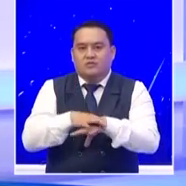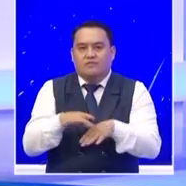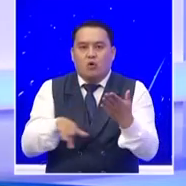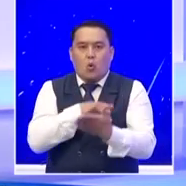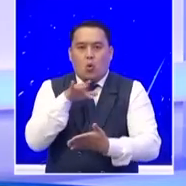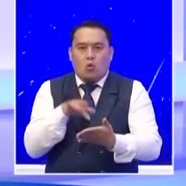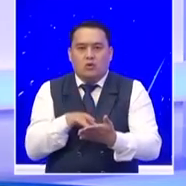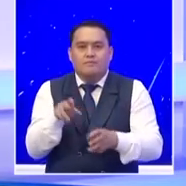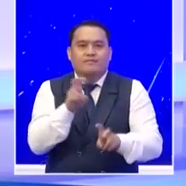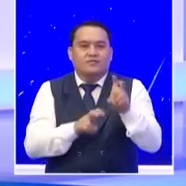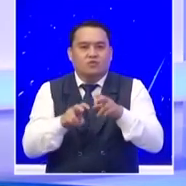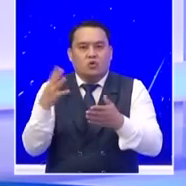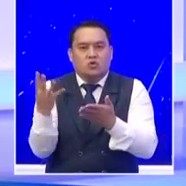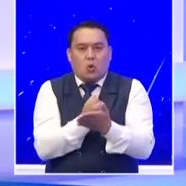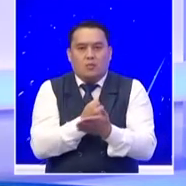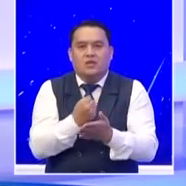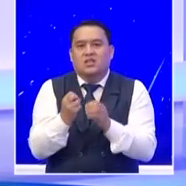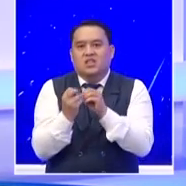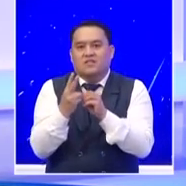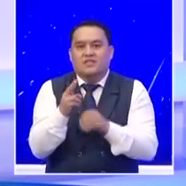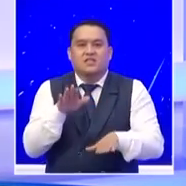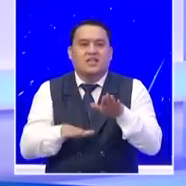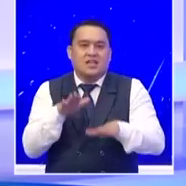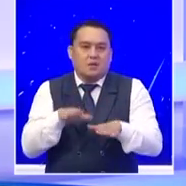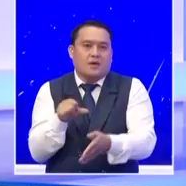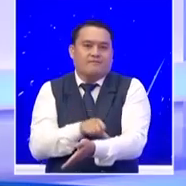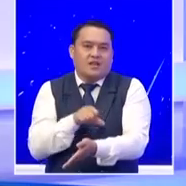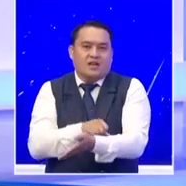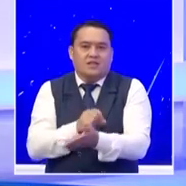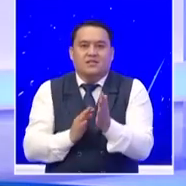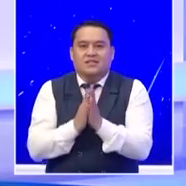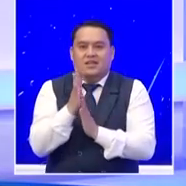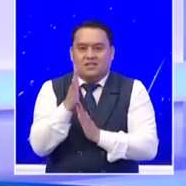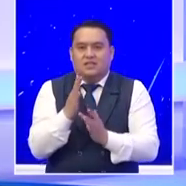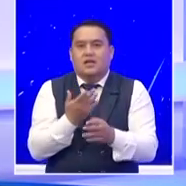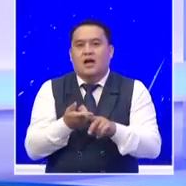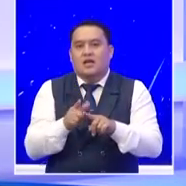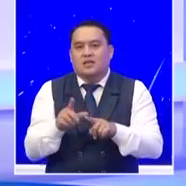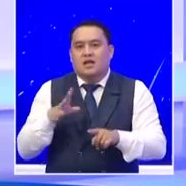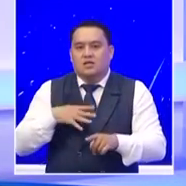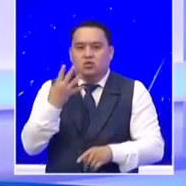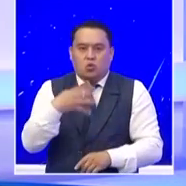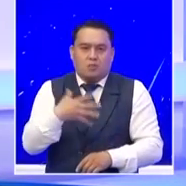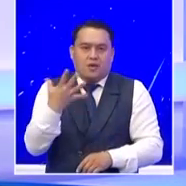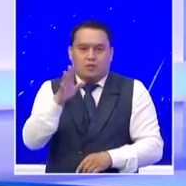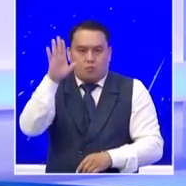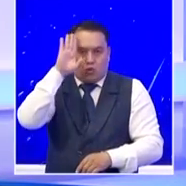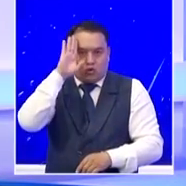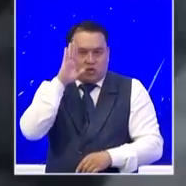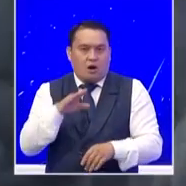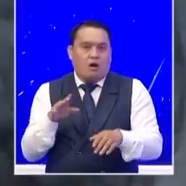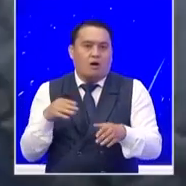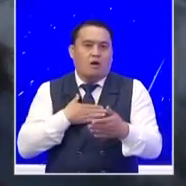у которого при обыске изъято более 12 килограммов наркотиков растительного происхождения. 45-летний мужчина в